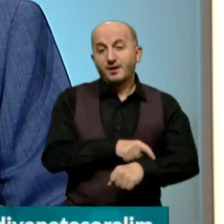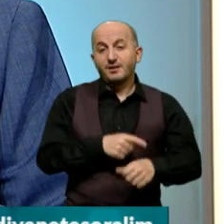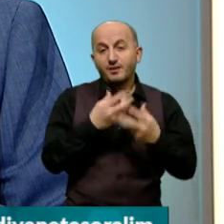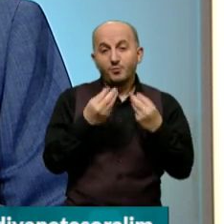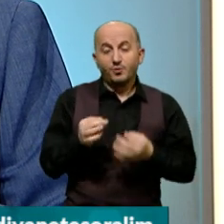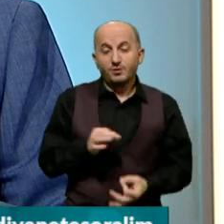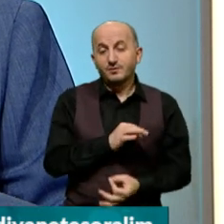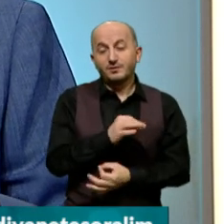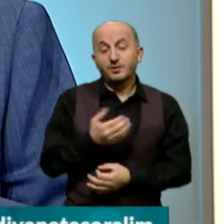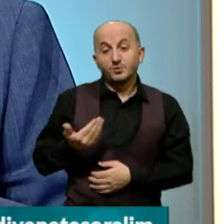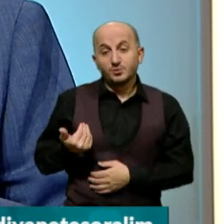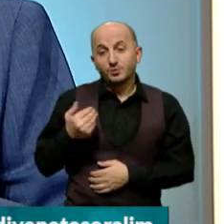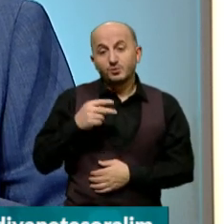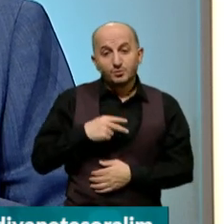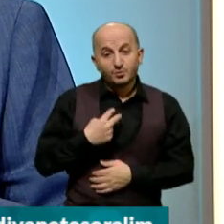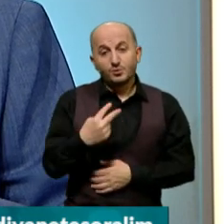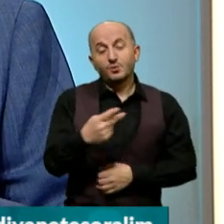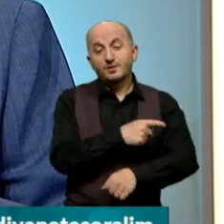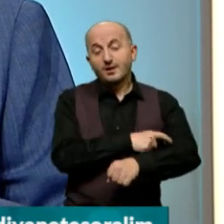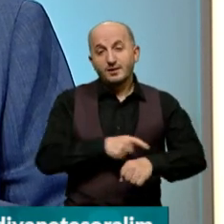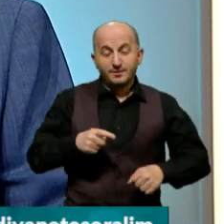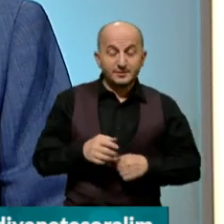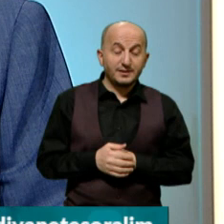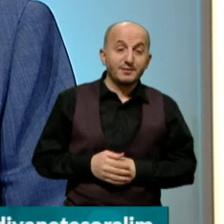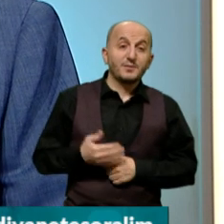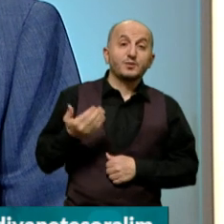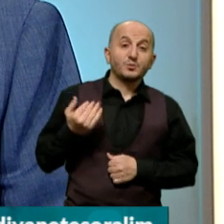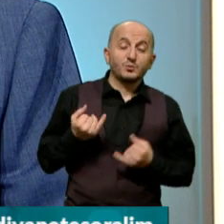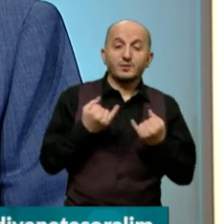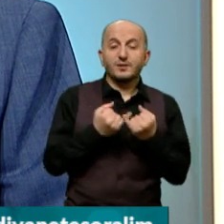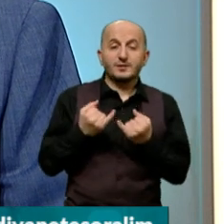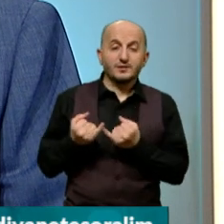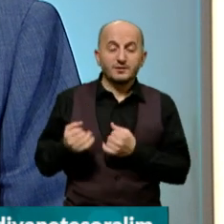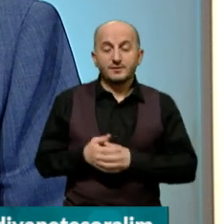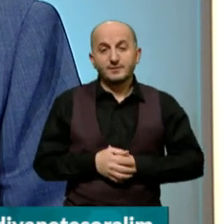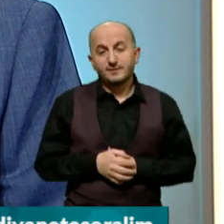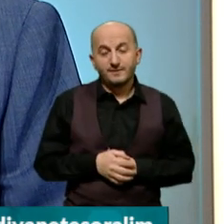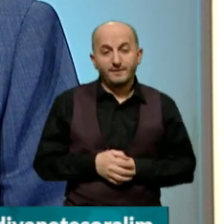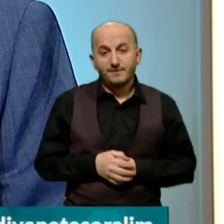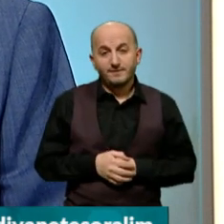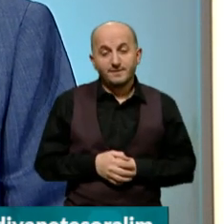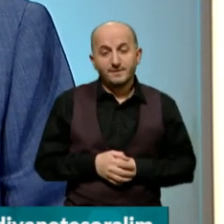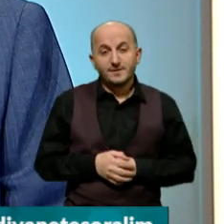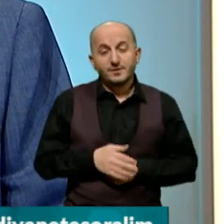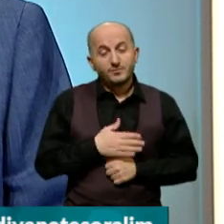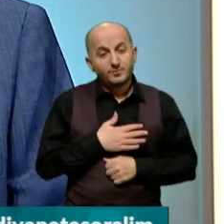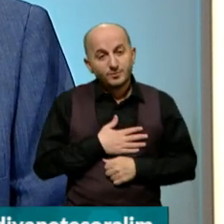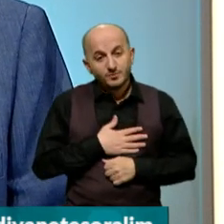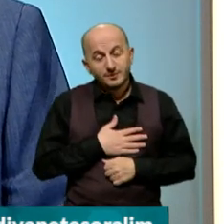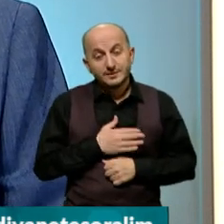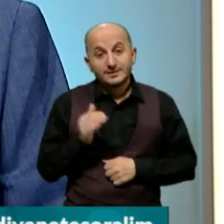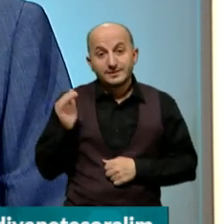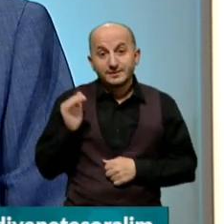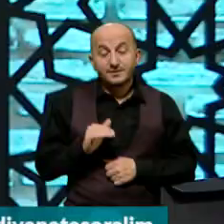olanlar süt yönüyle de haramdırlar. Ama süt kardeşliği bu hürmeti getirir